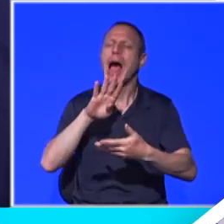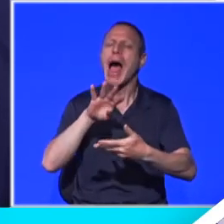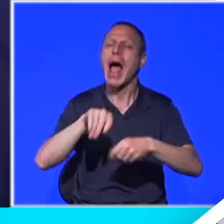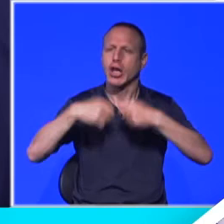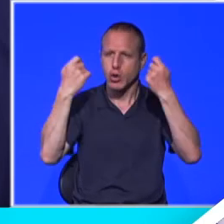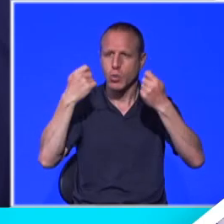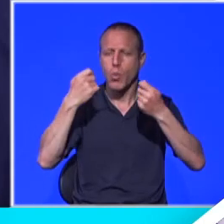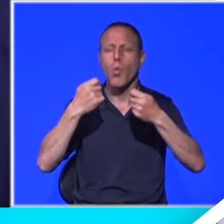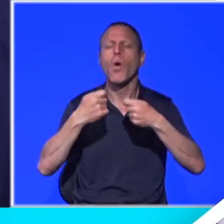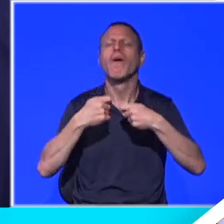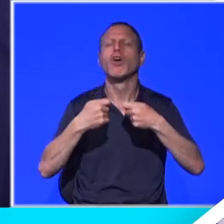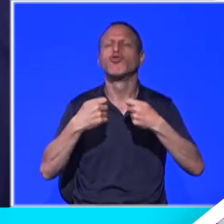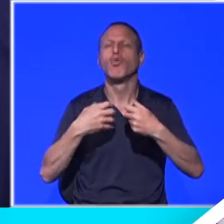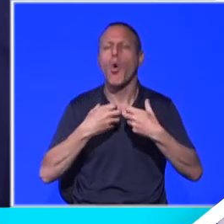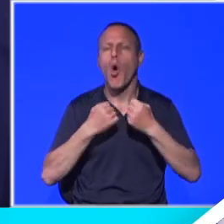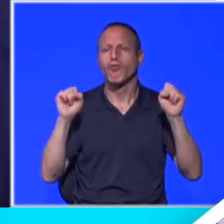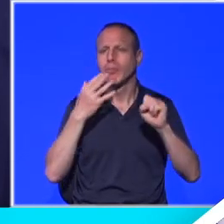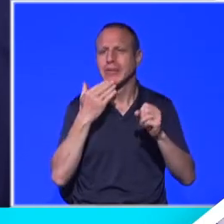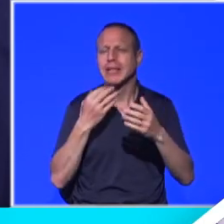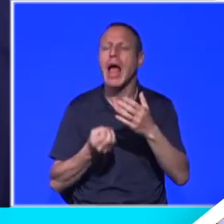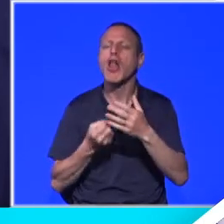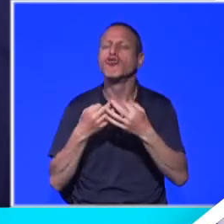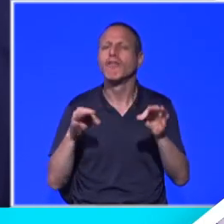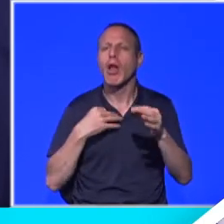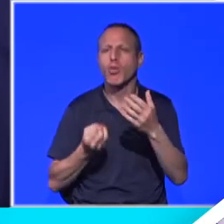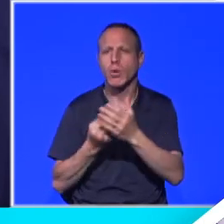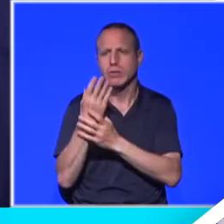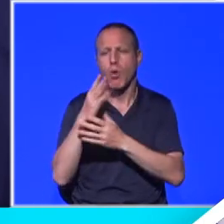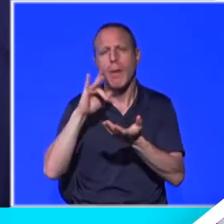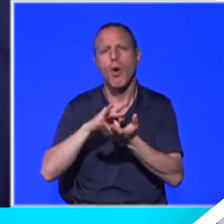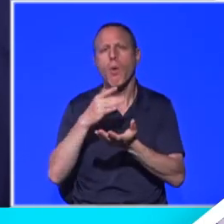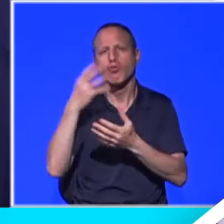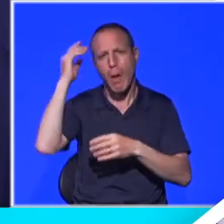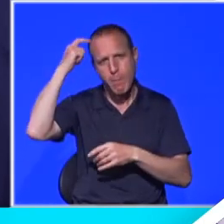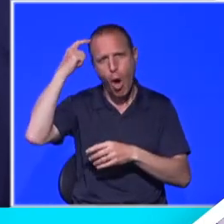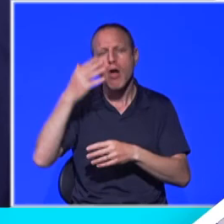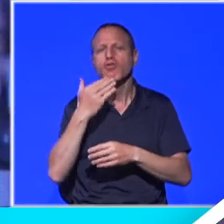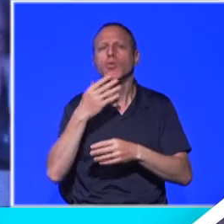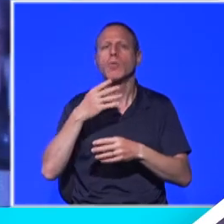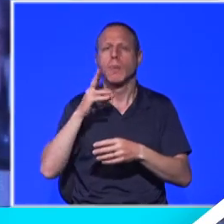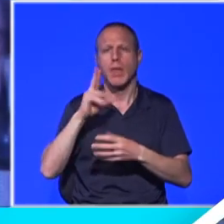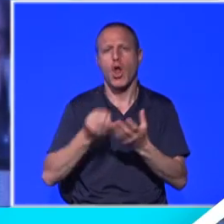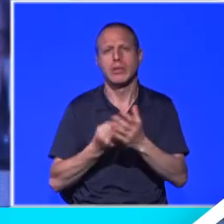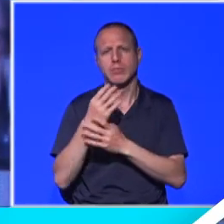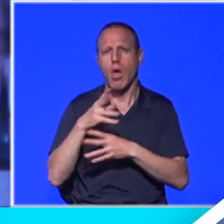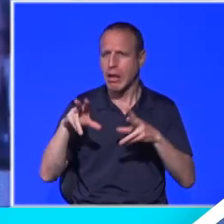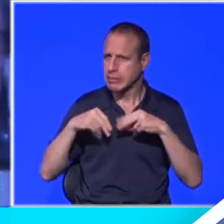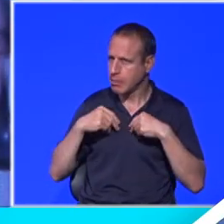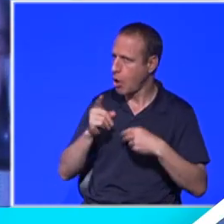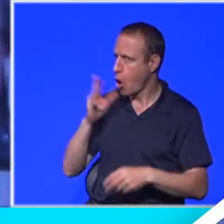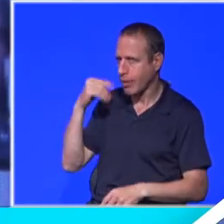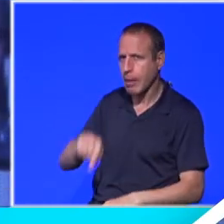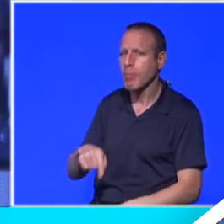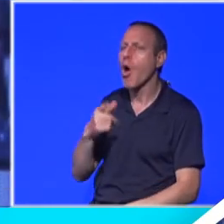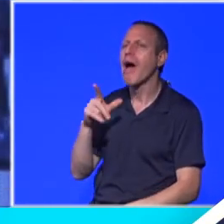בכלל בישראל, כדי לאפשר לנו לצמוח למקום שהמוח היהודי מגיע לו להיות בו. הסכמה לא הייתה כאן, אבל לטעמי